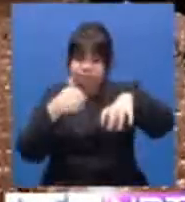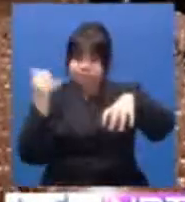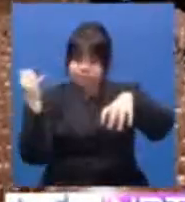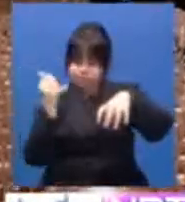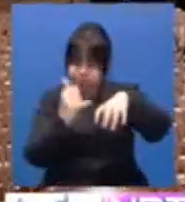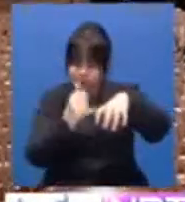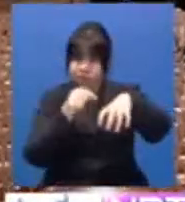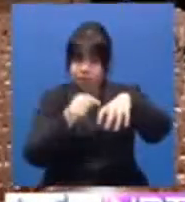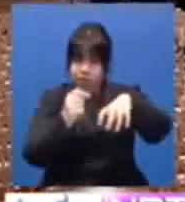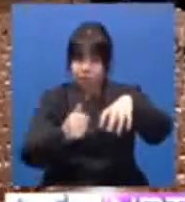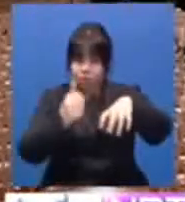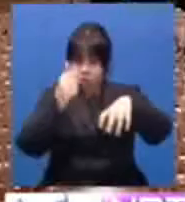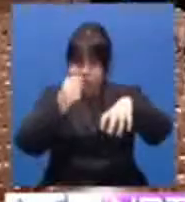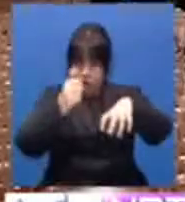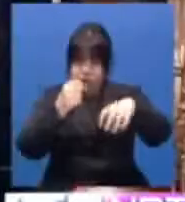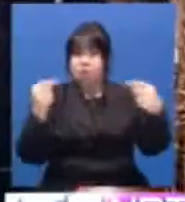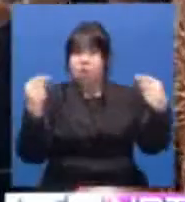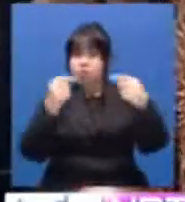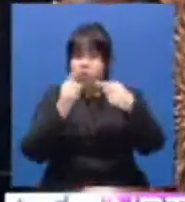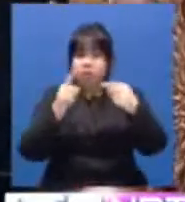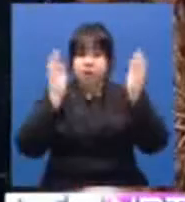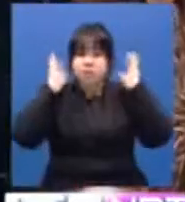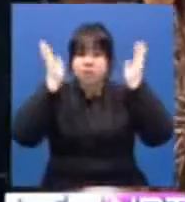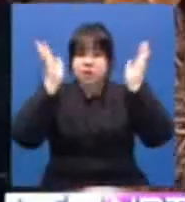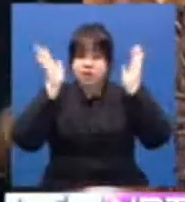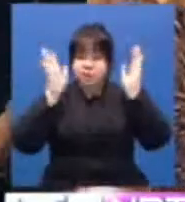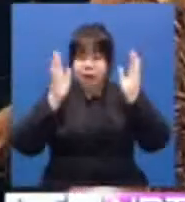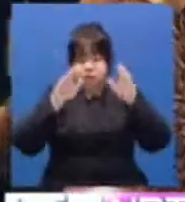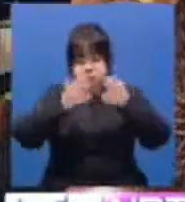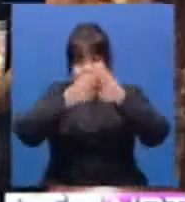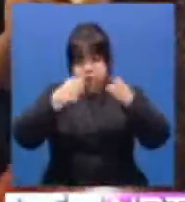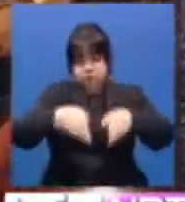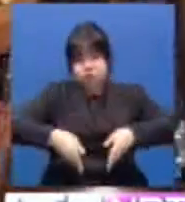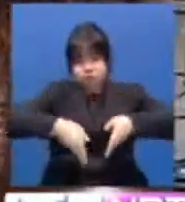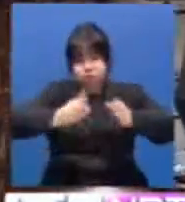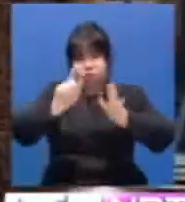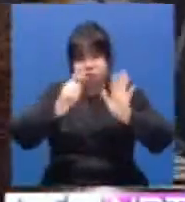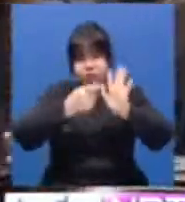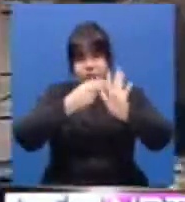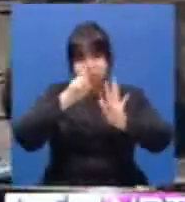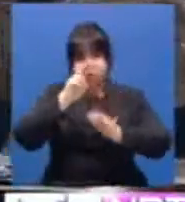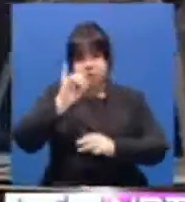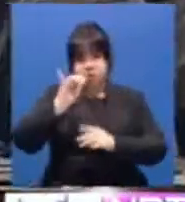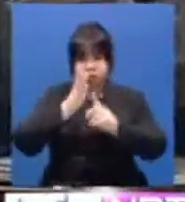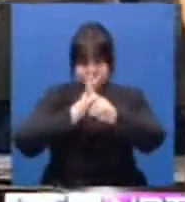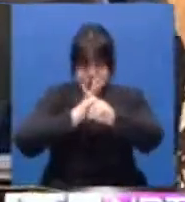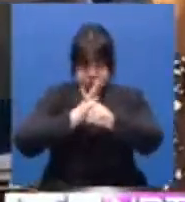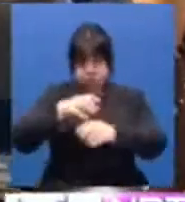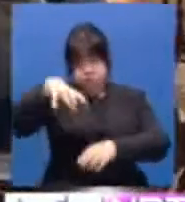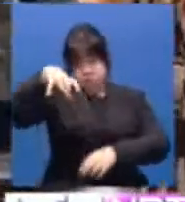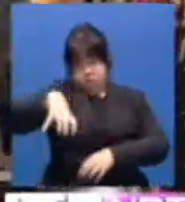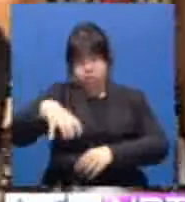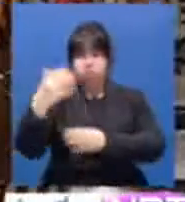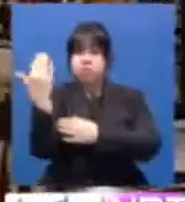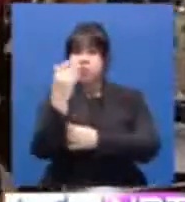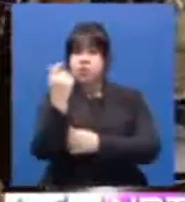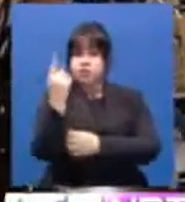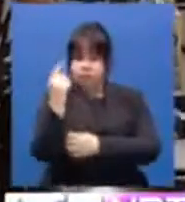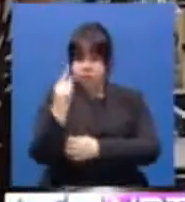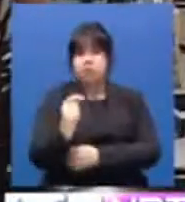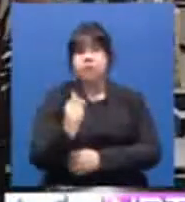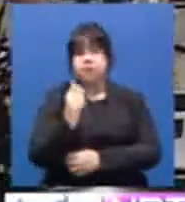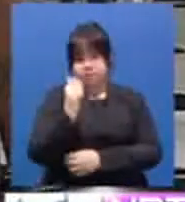รีที่ฝ่ายประชาสัมพันธ์กรมประชาสัมพันธ์ซอยอารีสถานีวิทยุกระจายเสียงแห่งประเทศไทยถนนวิภาวดี